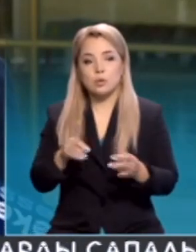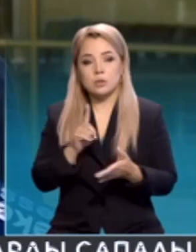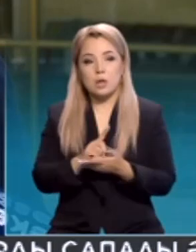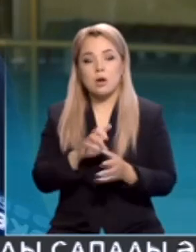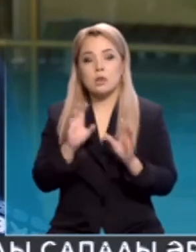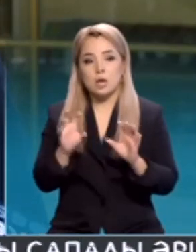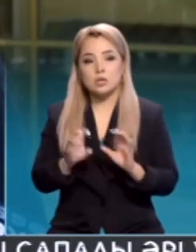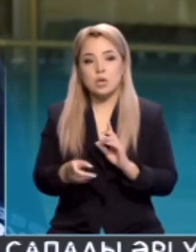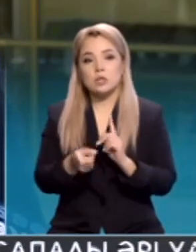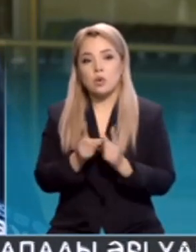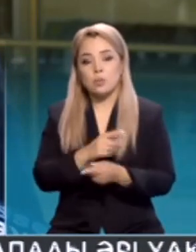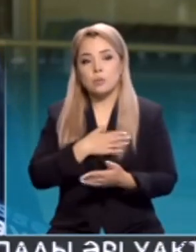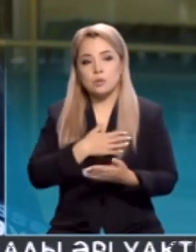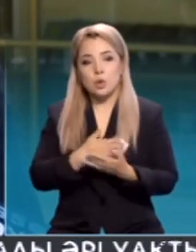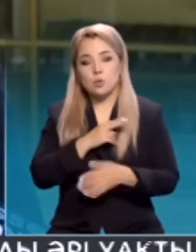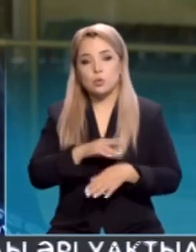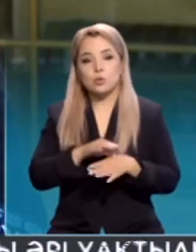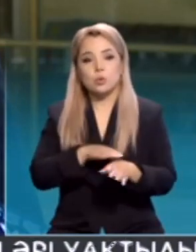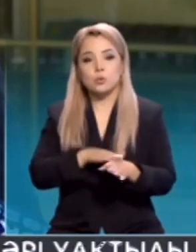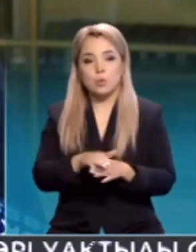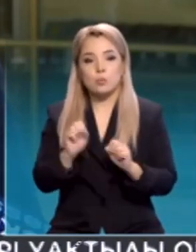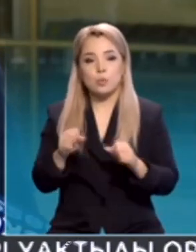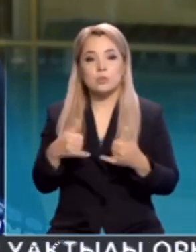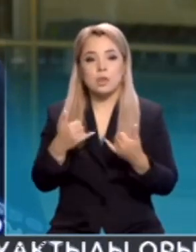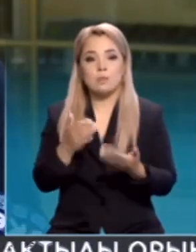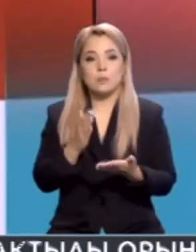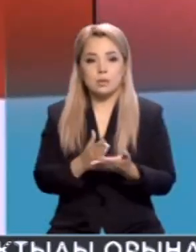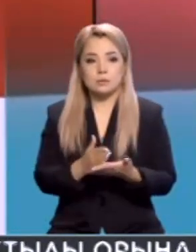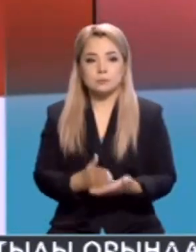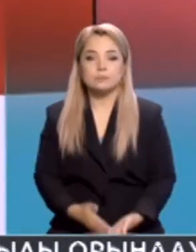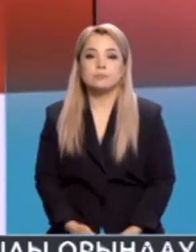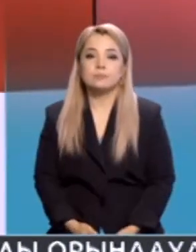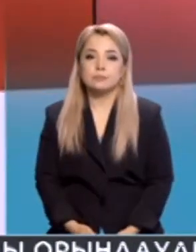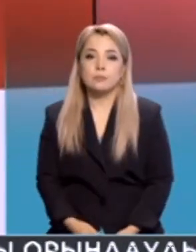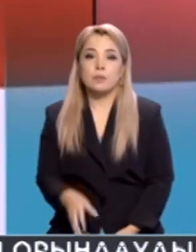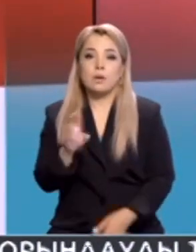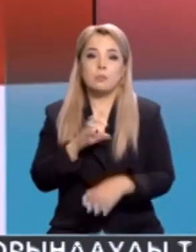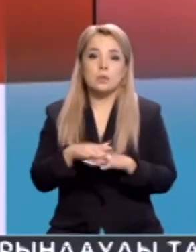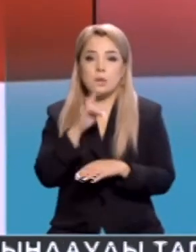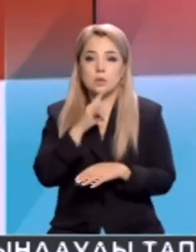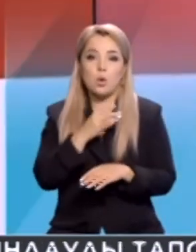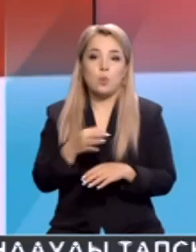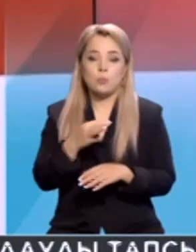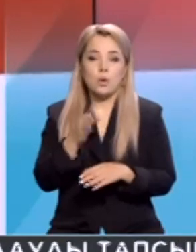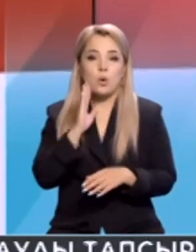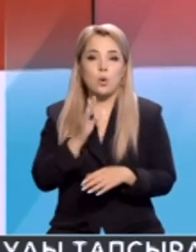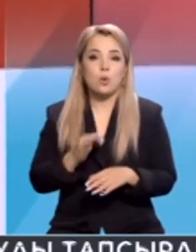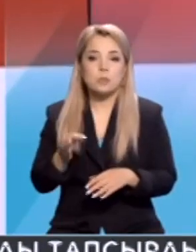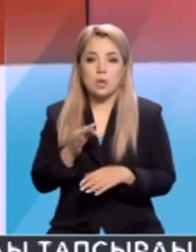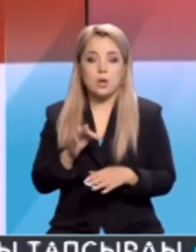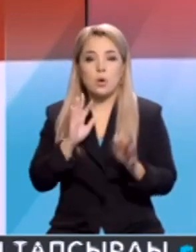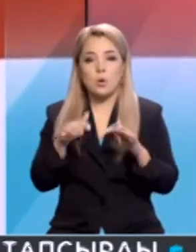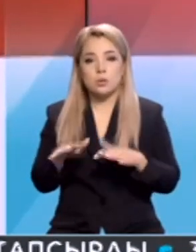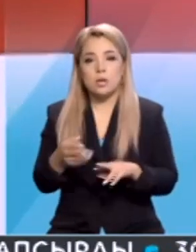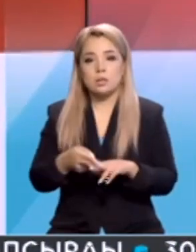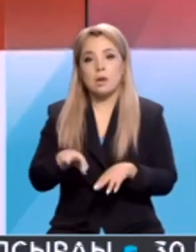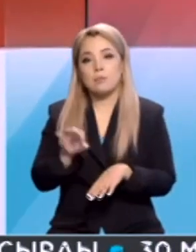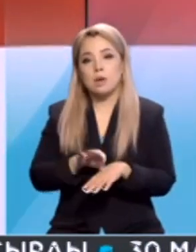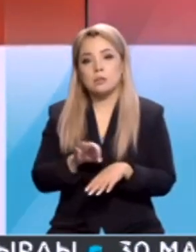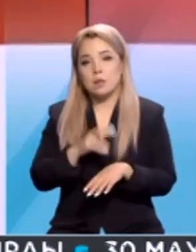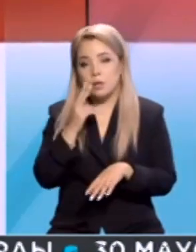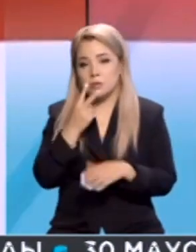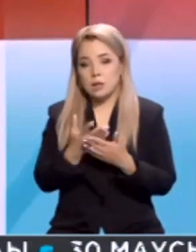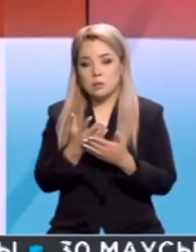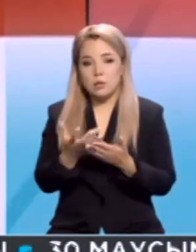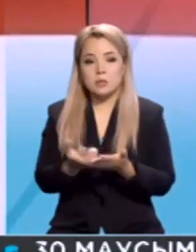конституциялық реформаларды жүйелі түрде жүзеге асыруға мүмкіндік береді. Батыс Қазақстан облысында өзен көлдерде тырысқақ қоздырғыш табылды.